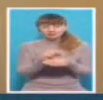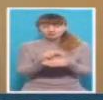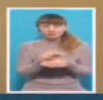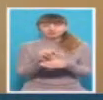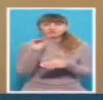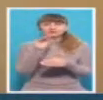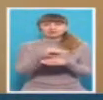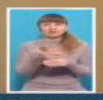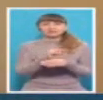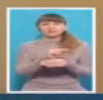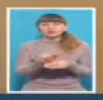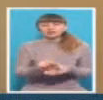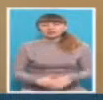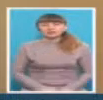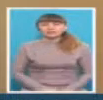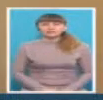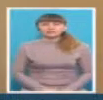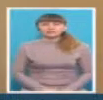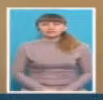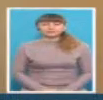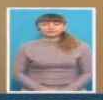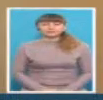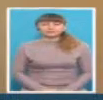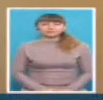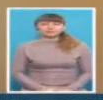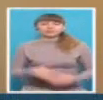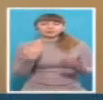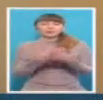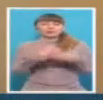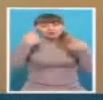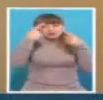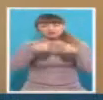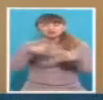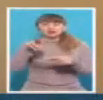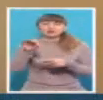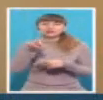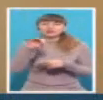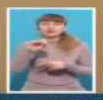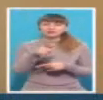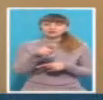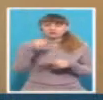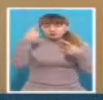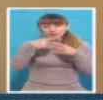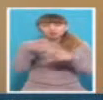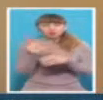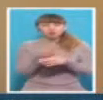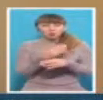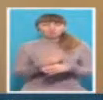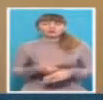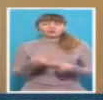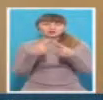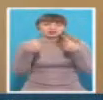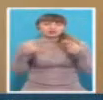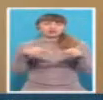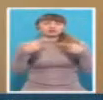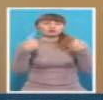кредиттердің сыйақысын субсидиялау бойынша, мына техниканы лизингке алу мәселелерін субсидиялау бойынша, негізі мына ауыл шаруашылығы